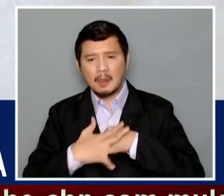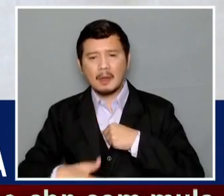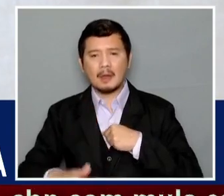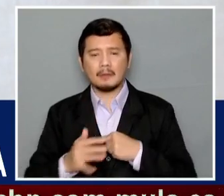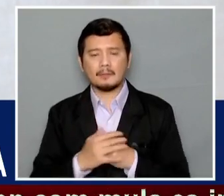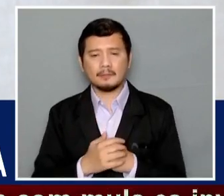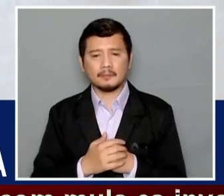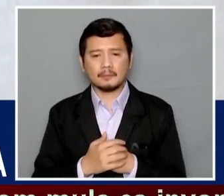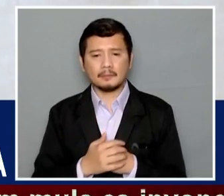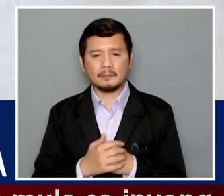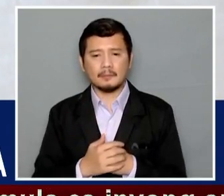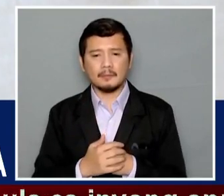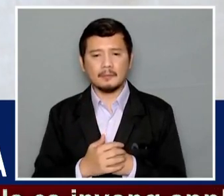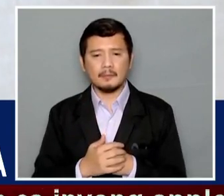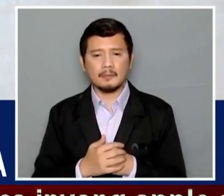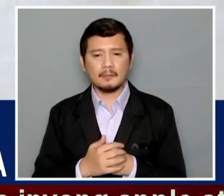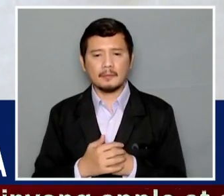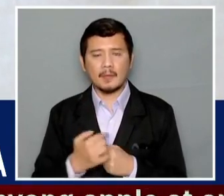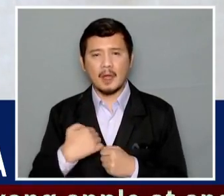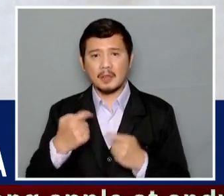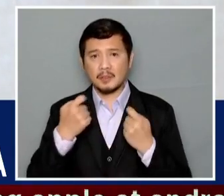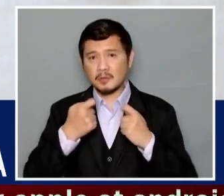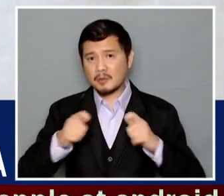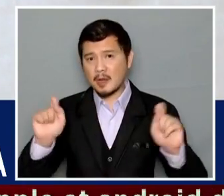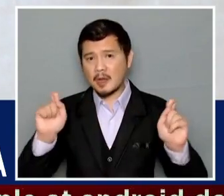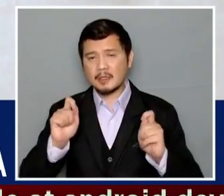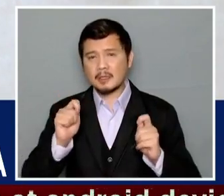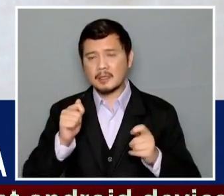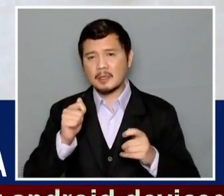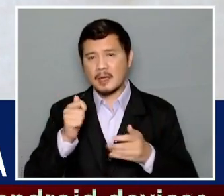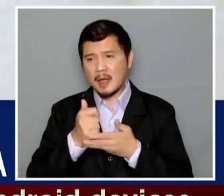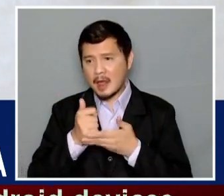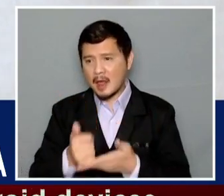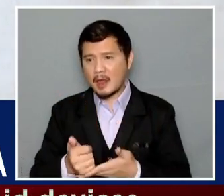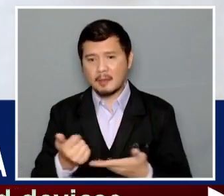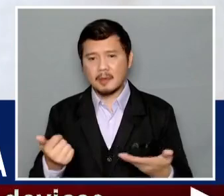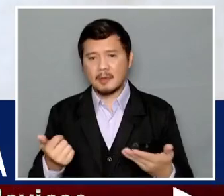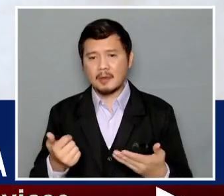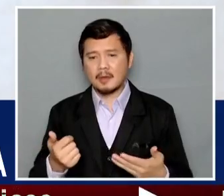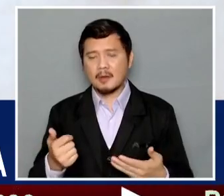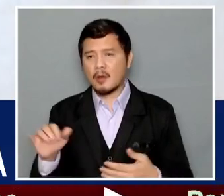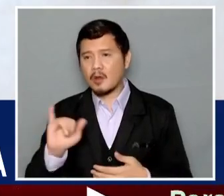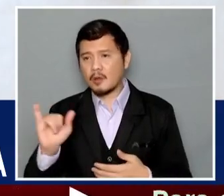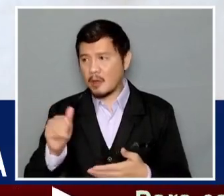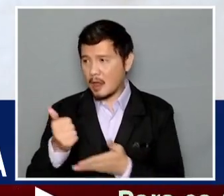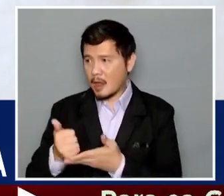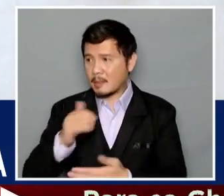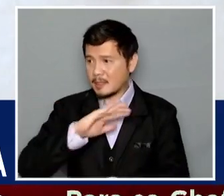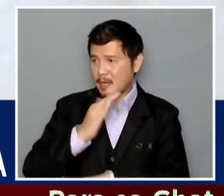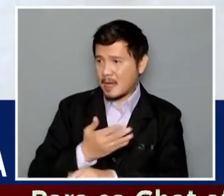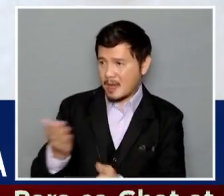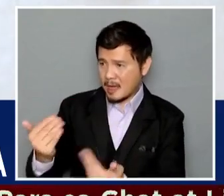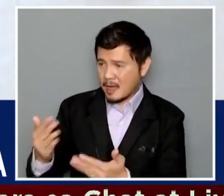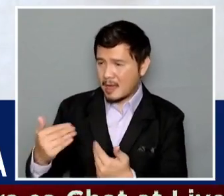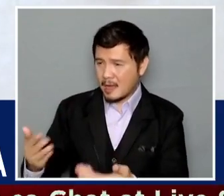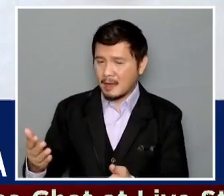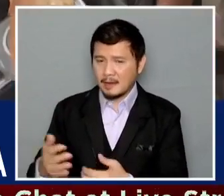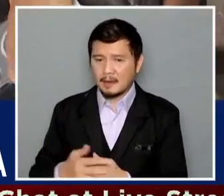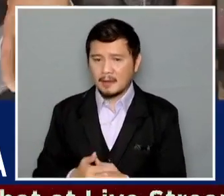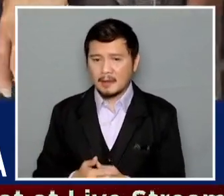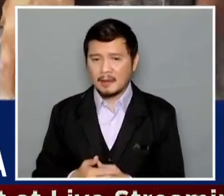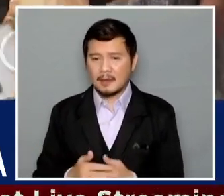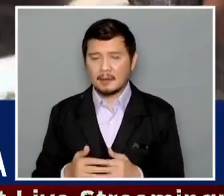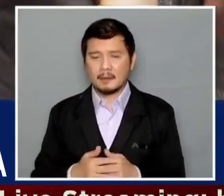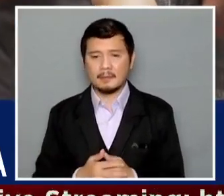ako. Kasi I want to save myself. I was trying to pull him down. Buti na lang pala, hindi. Kasi ang dami pang siya.